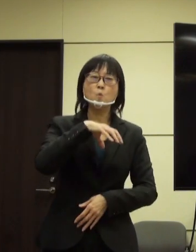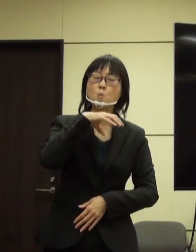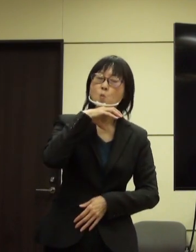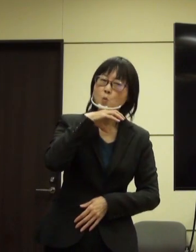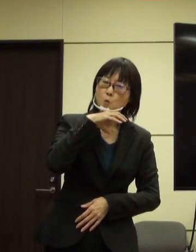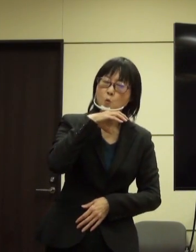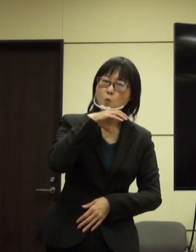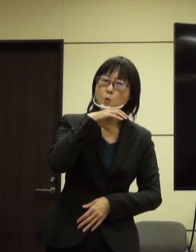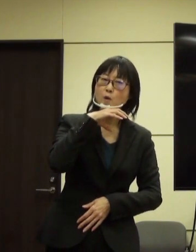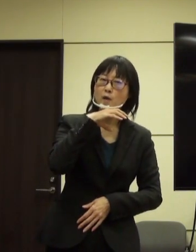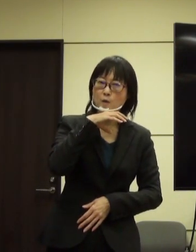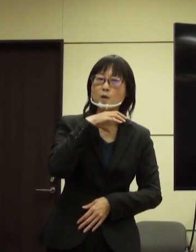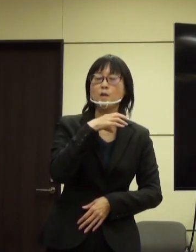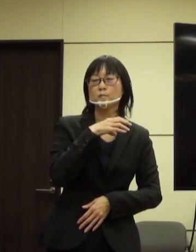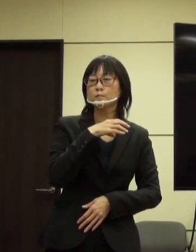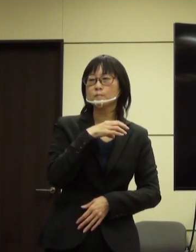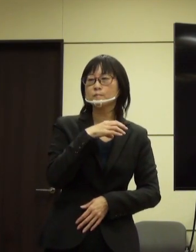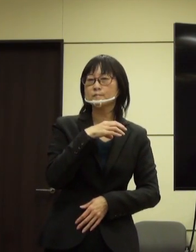ます